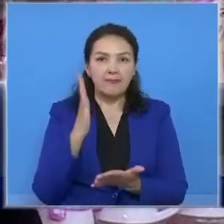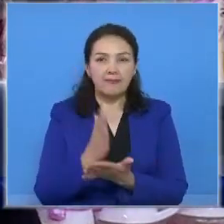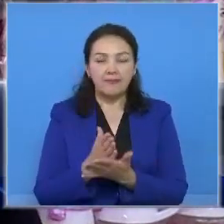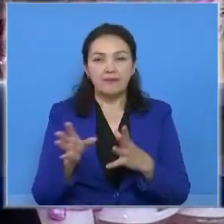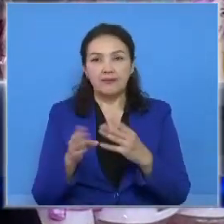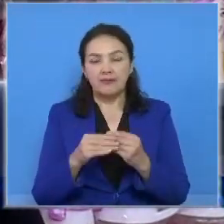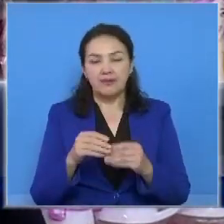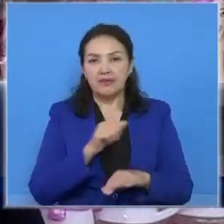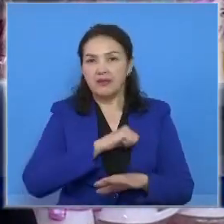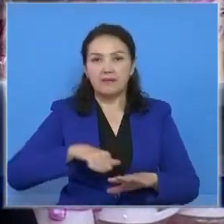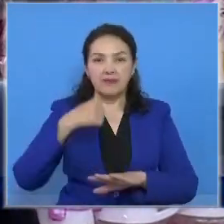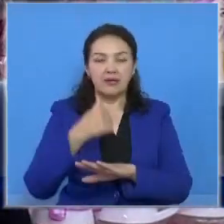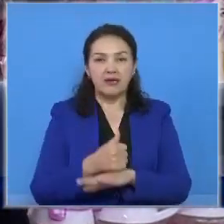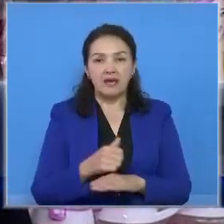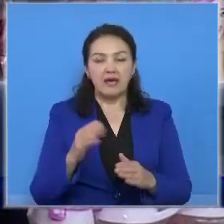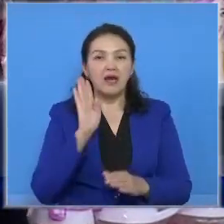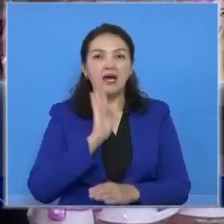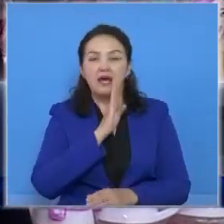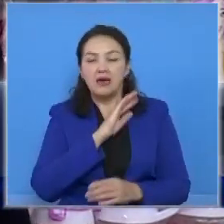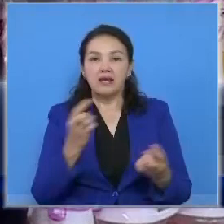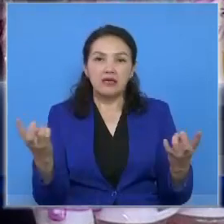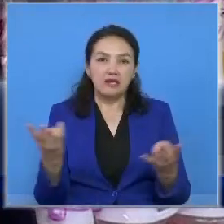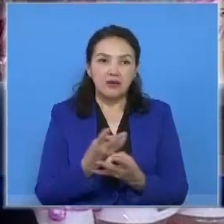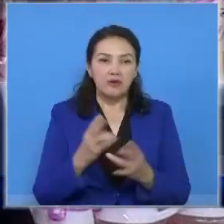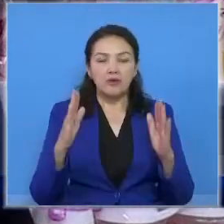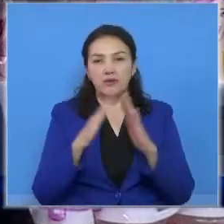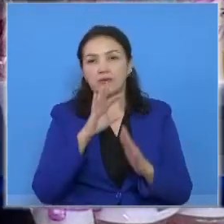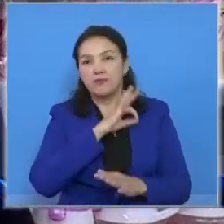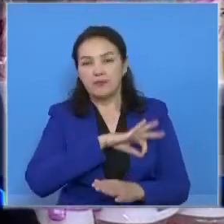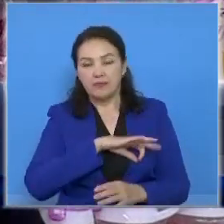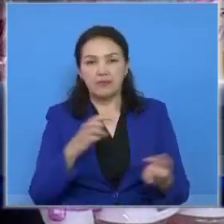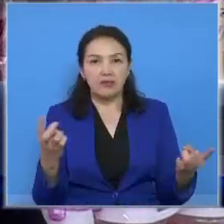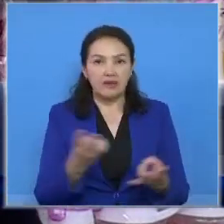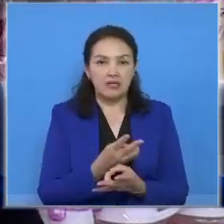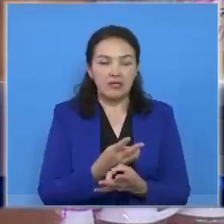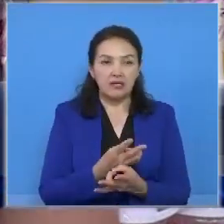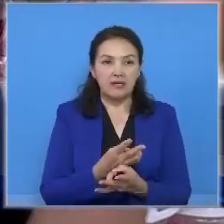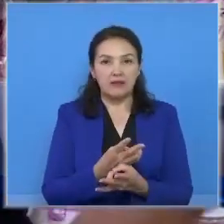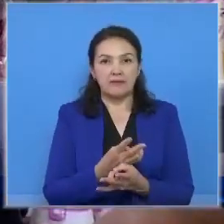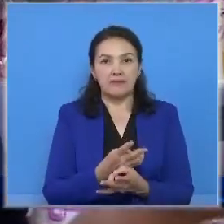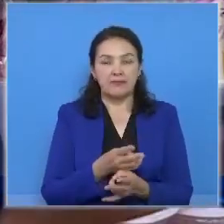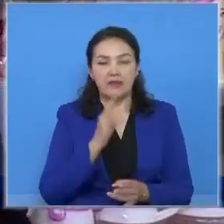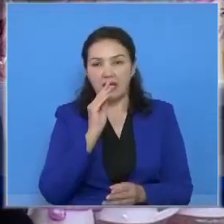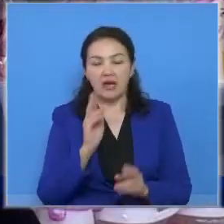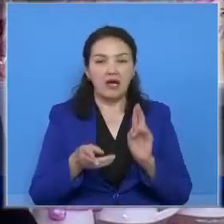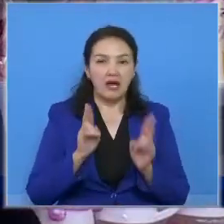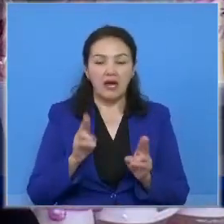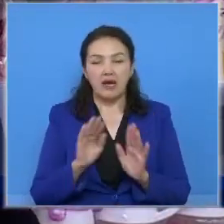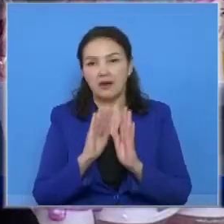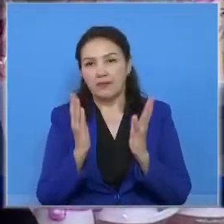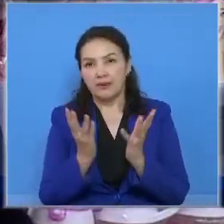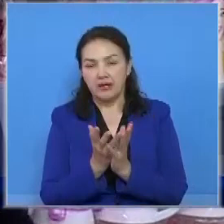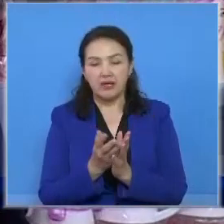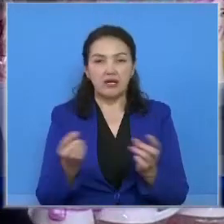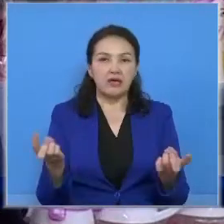қоса ең бастысы әрбір әйел адамға күнделікті үйдегі қолданысқа керекті ас бөлмеге ыдыстар, ас